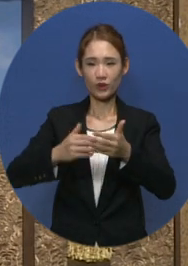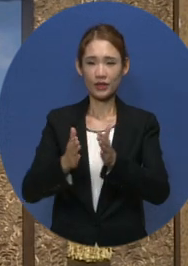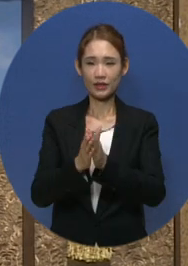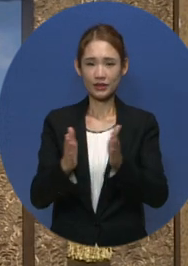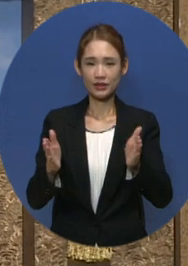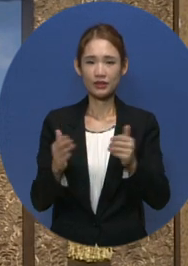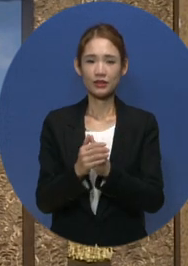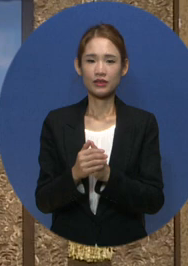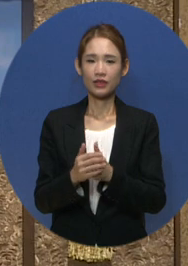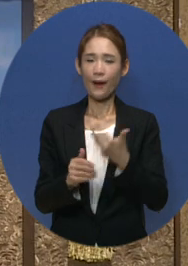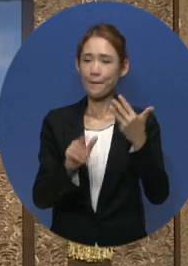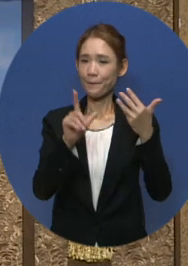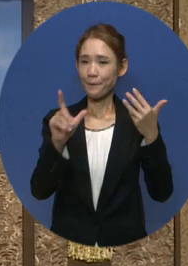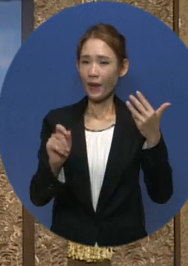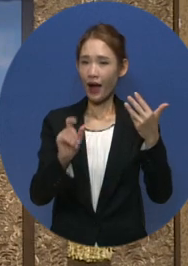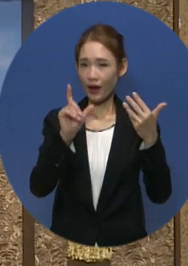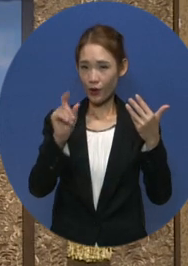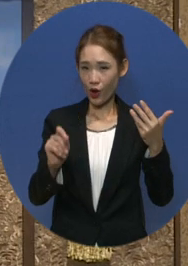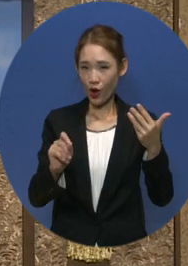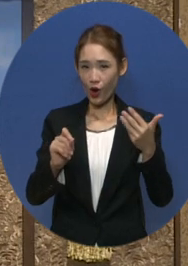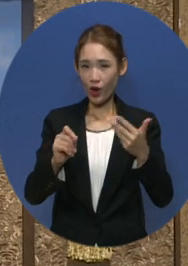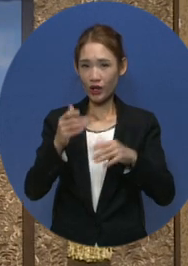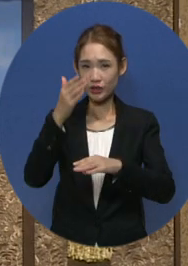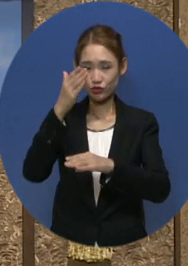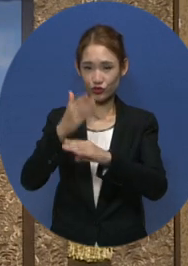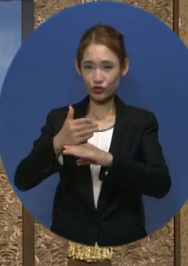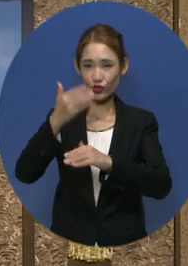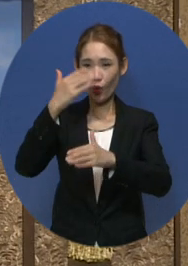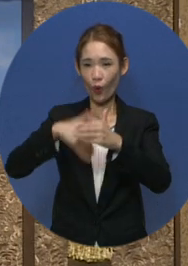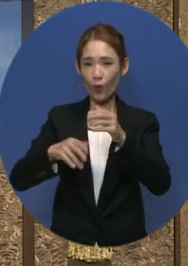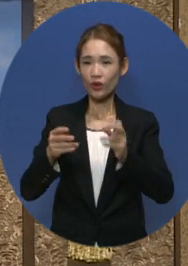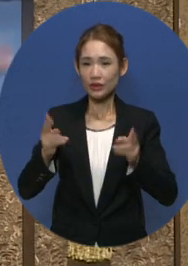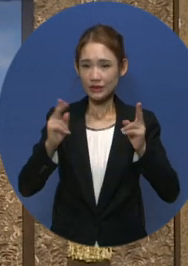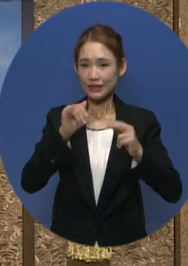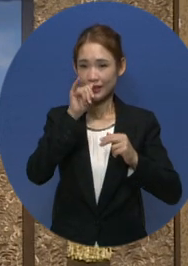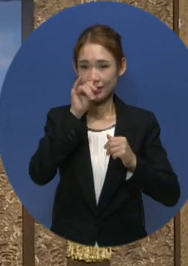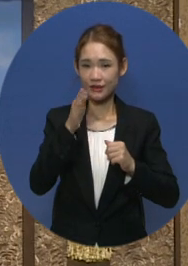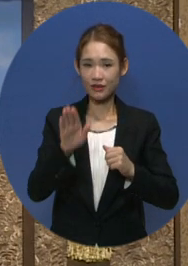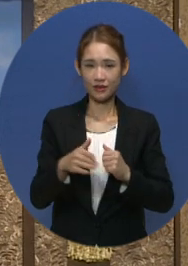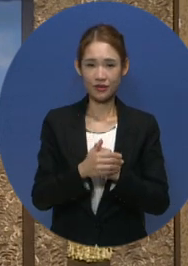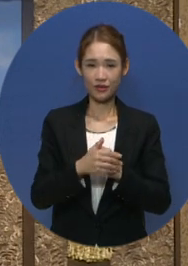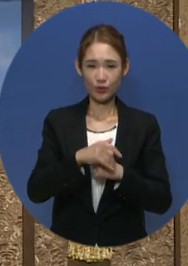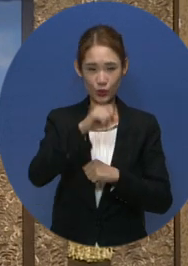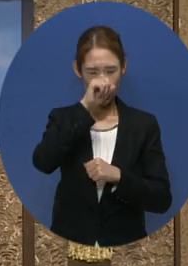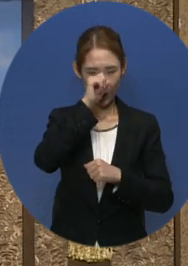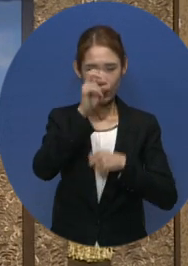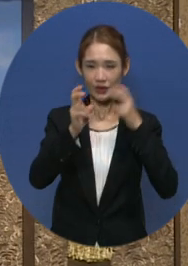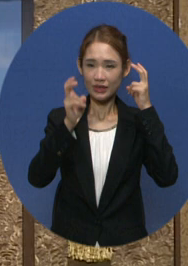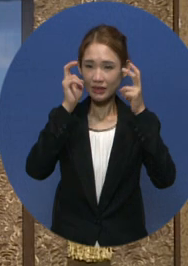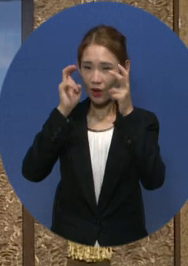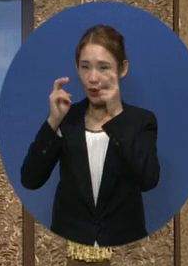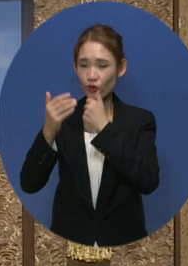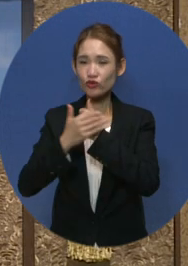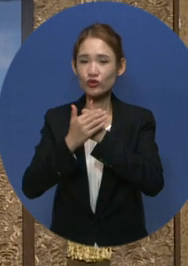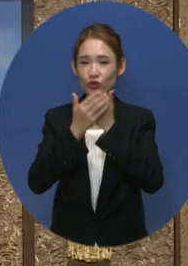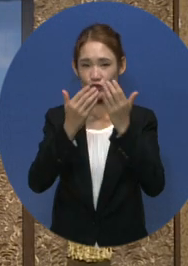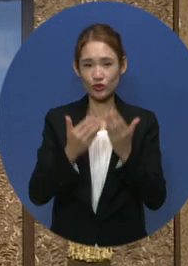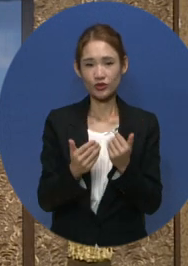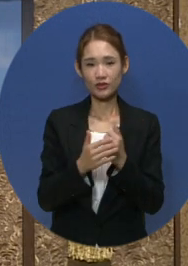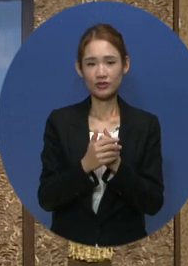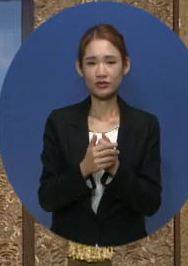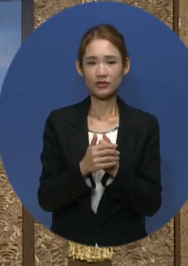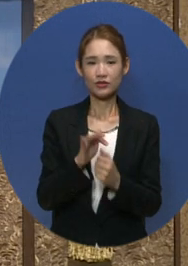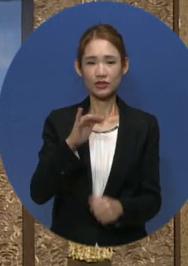다 돼갑니다. 아, 8월 달에 이제 준공식 하거든요. 예, 그런데 역시 이제 좋은 기업들이 많이 후원을 해주셔가지고 예. 뭐